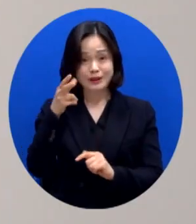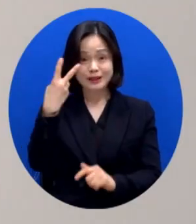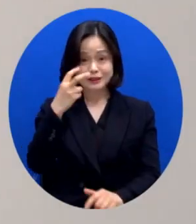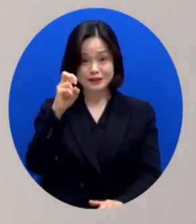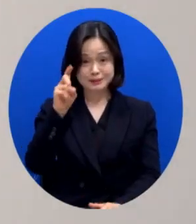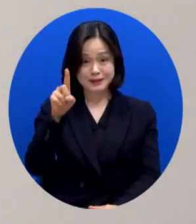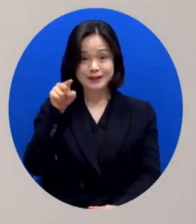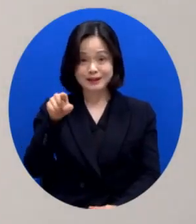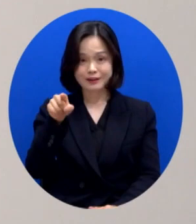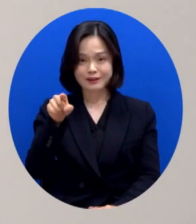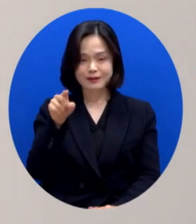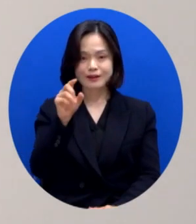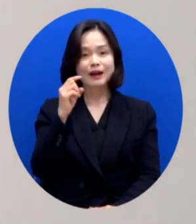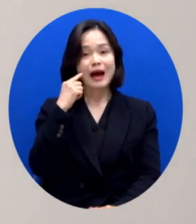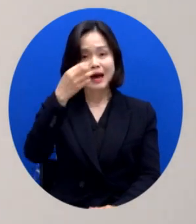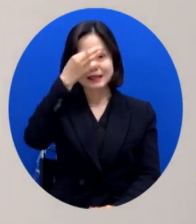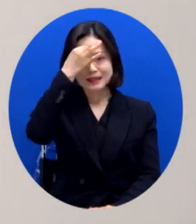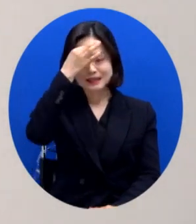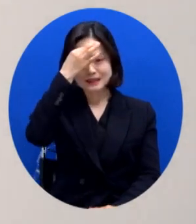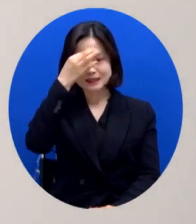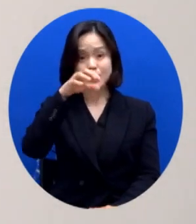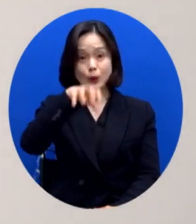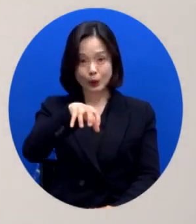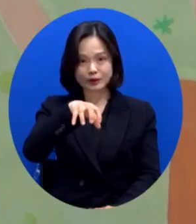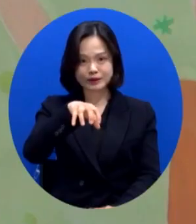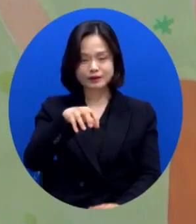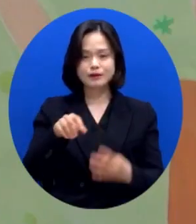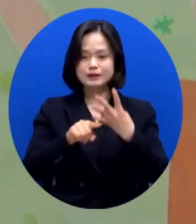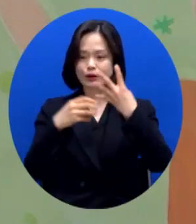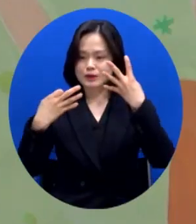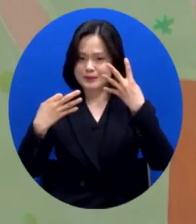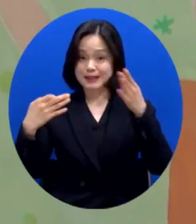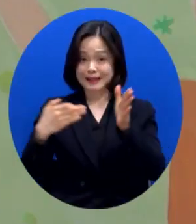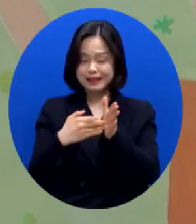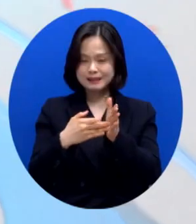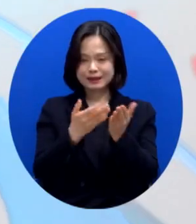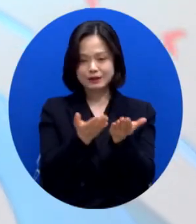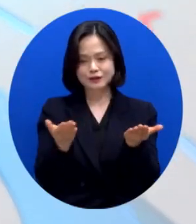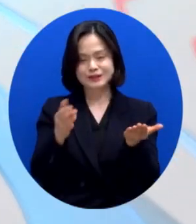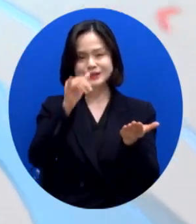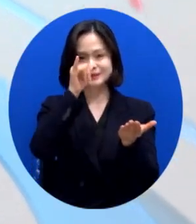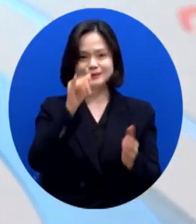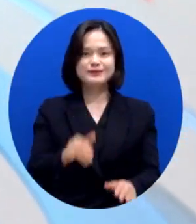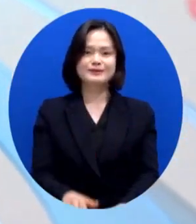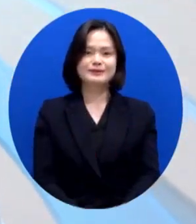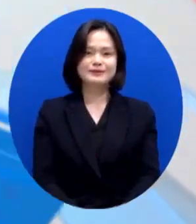2021은 아트 스페이스에서 오는 14일까지 계속됩니다.